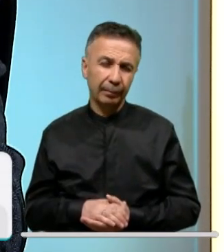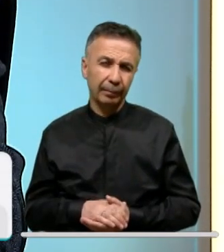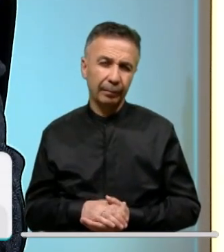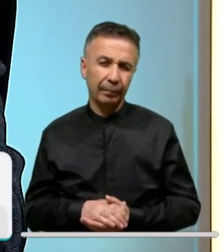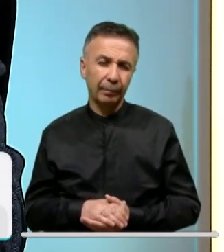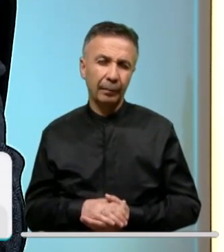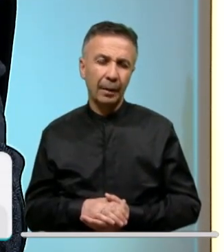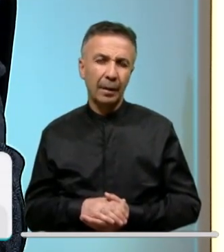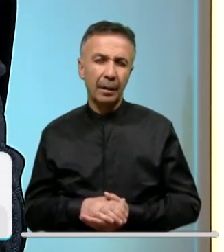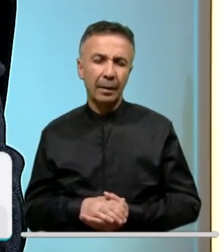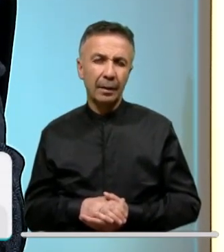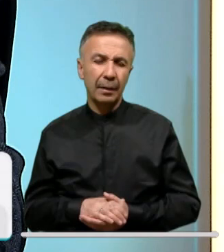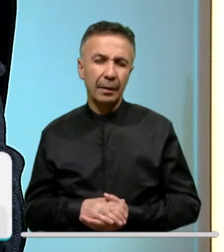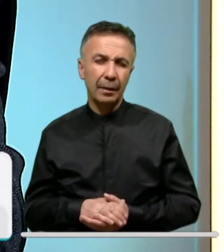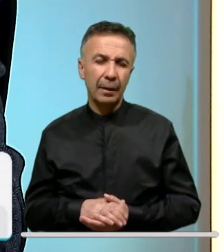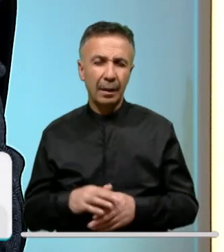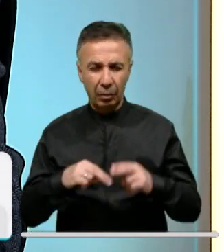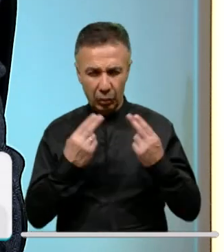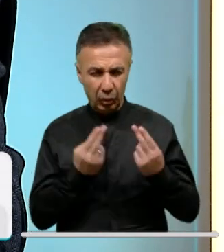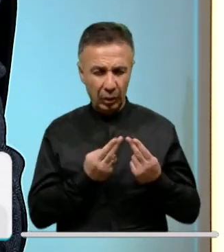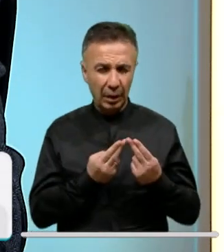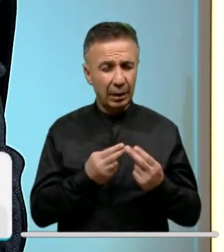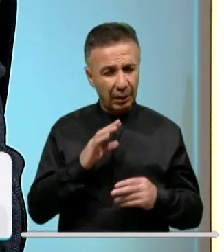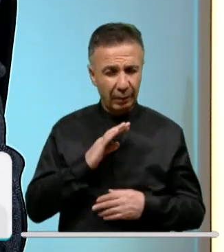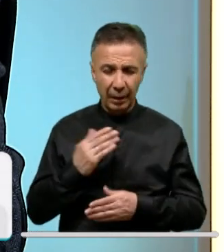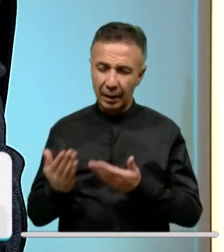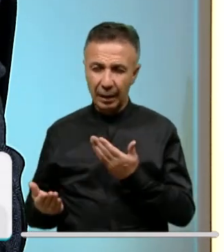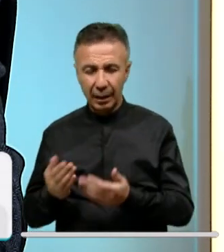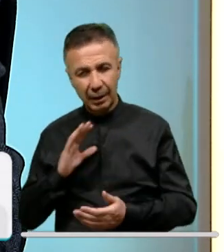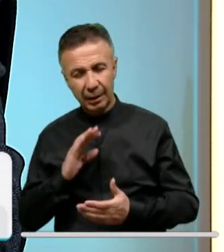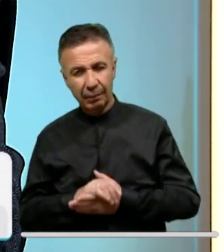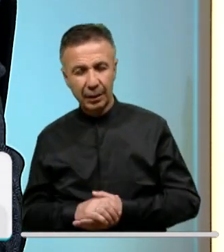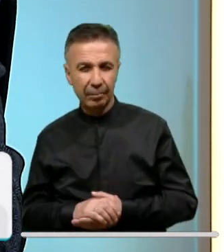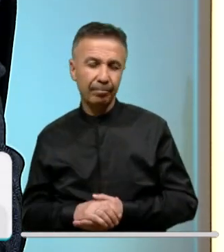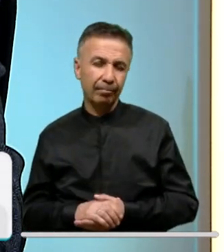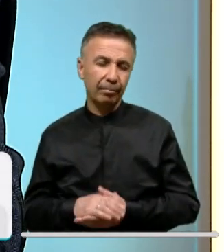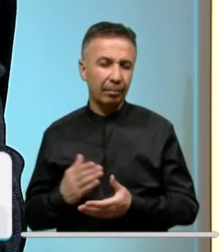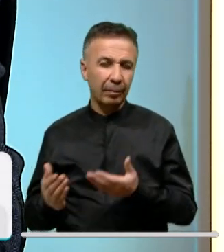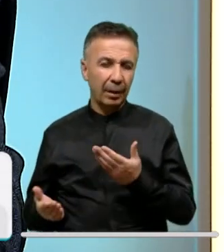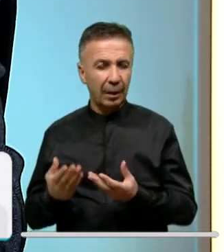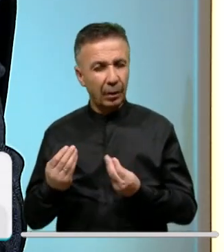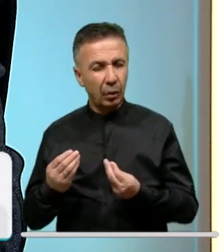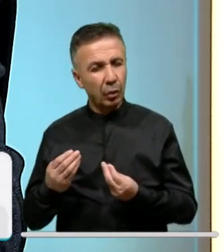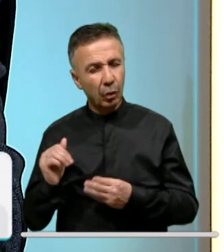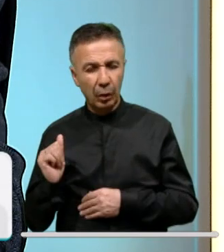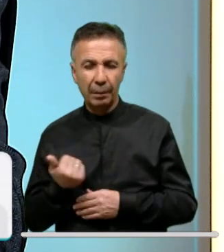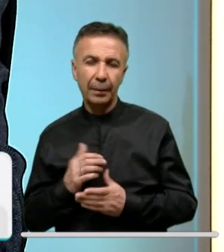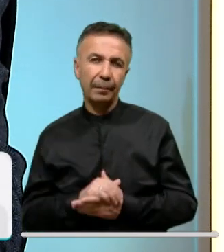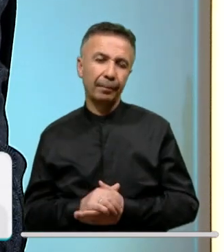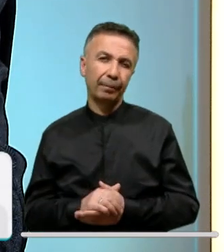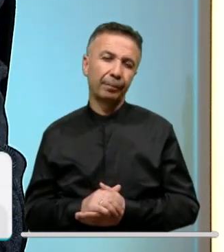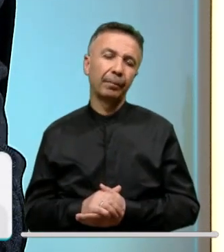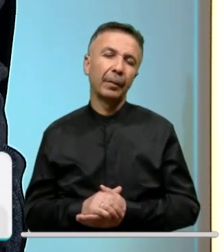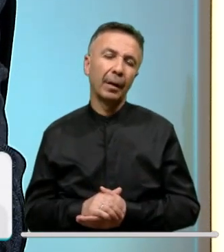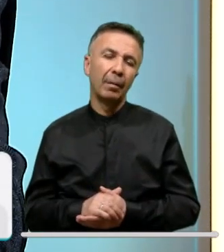üstü olduğu gibi altı da var. Yani sadece bu dünya hayatı değil, ahirette paranın pulun geçmediği o yerde hesaplaşacağız. Ve bunu